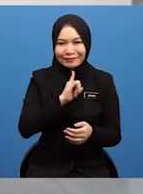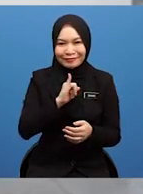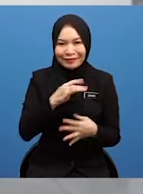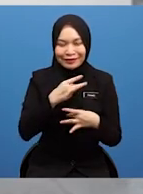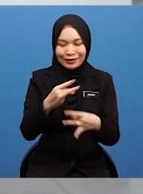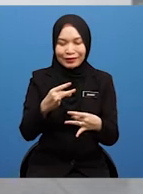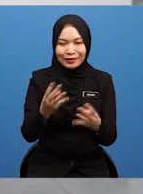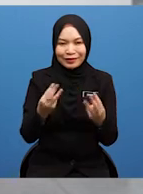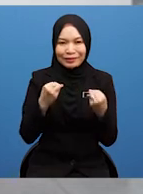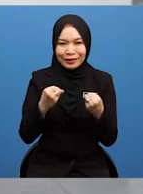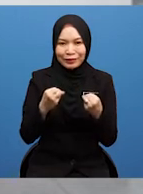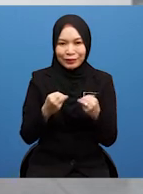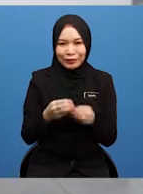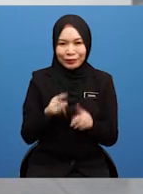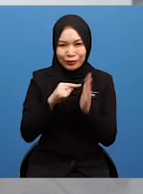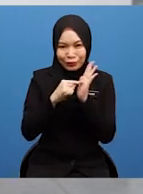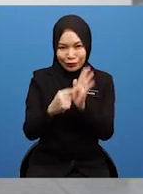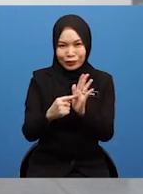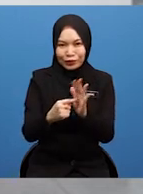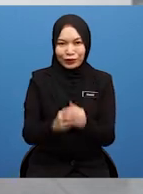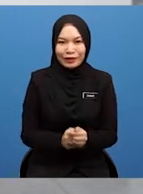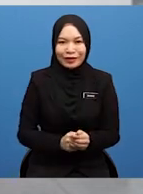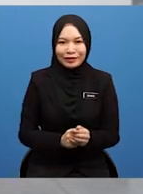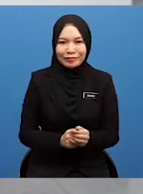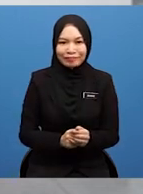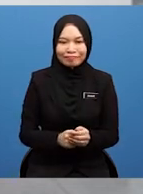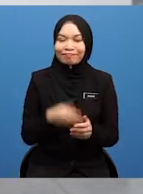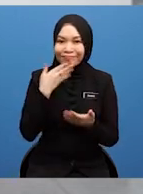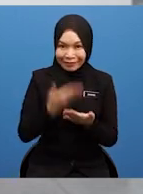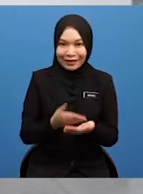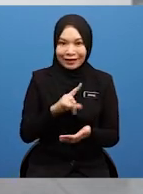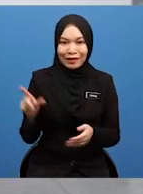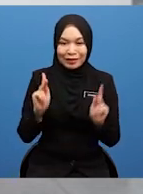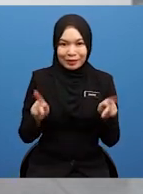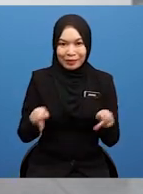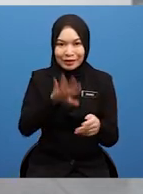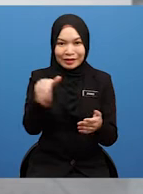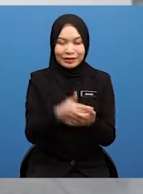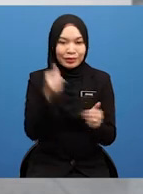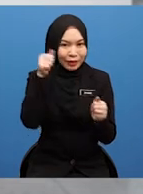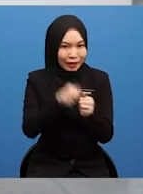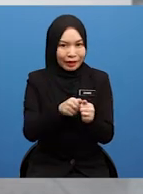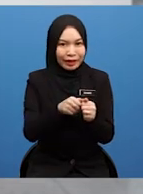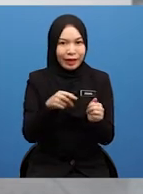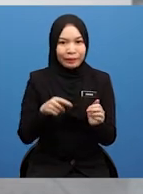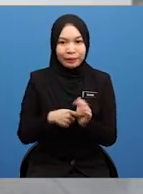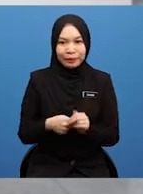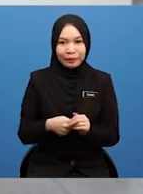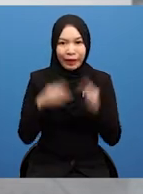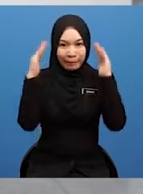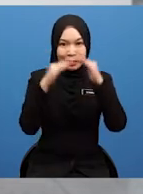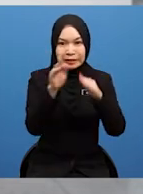belakangnya Jadi mari kita dengarkan Baiklah pelajar-pelajar Semua terlihat persembahan dan peragaan ini